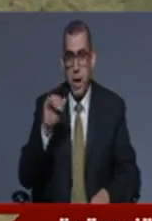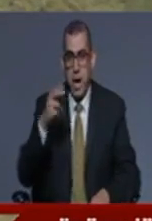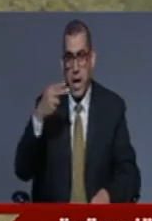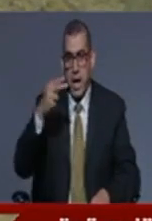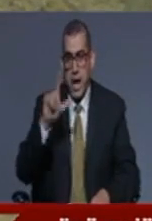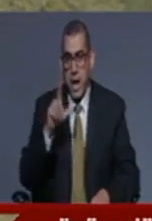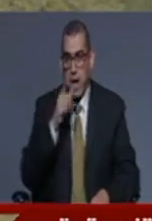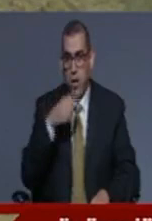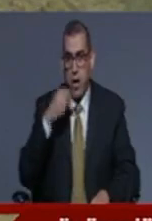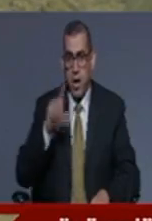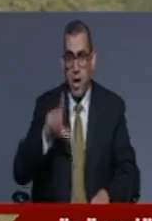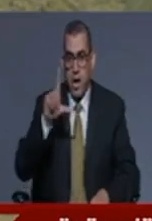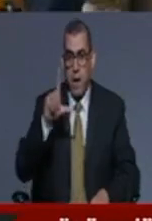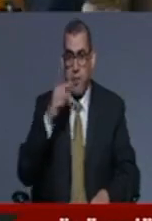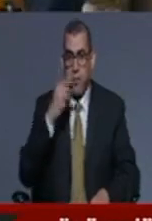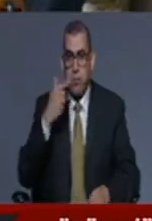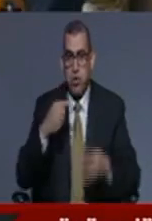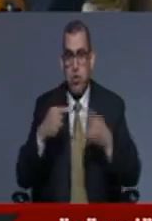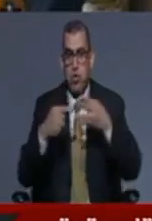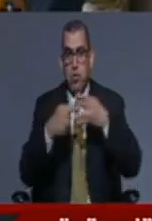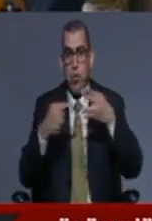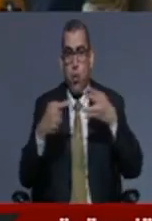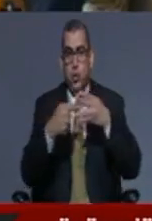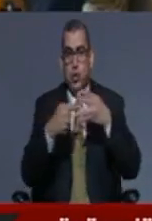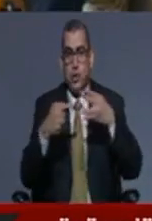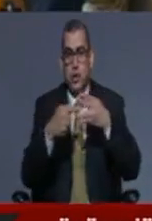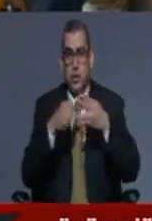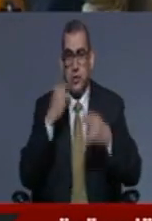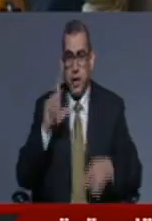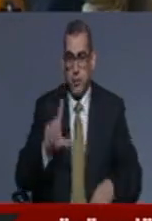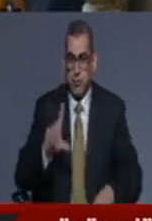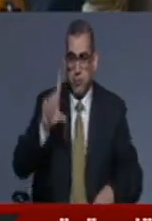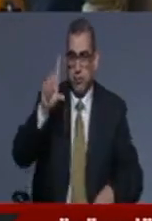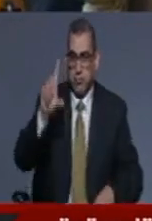جمهورية جيبوتي الذي رأس